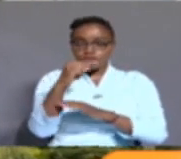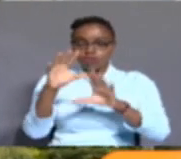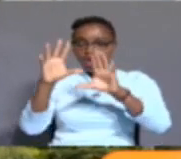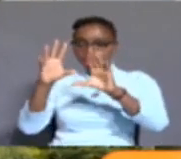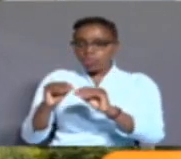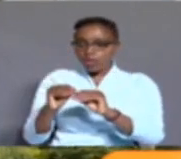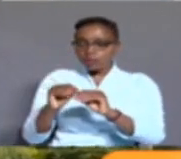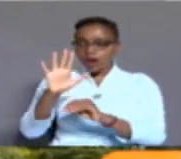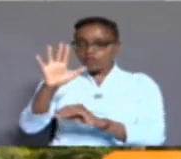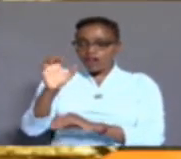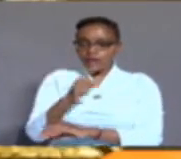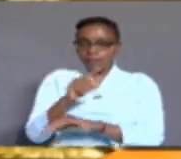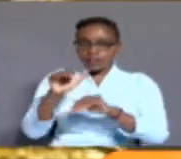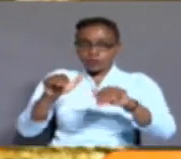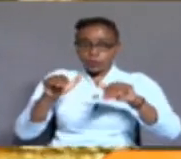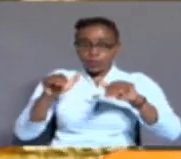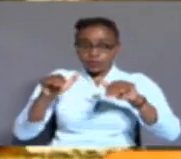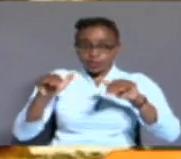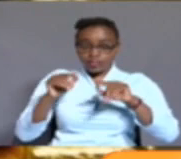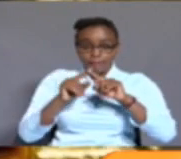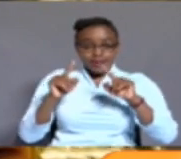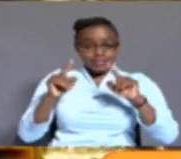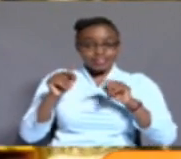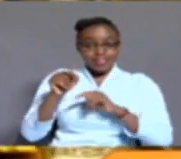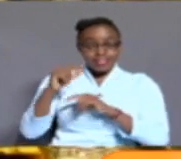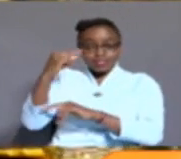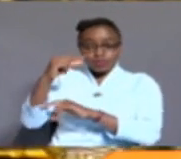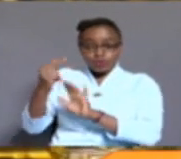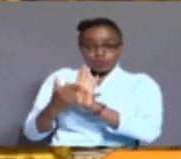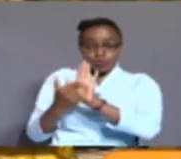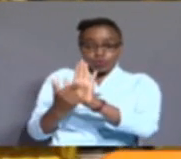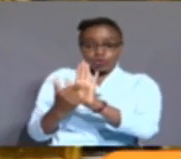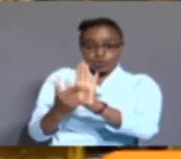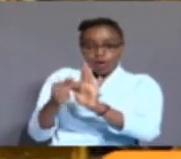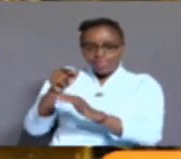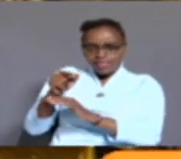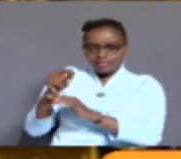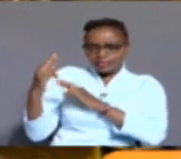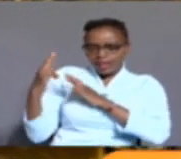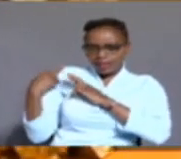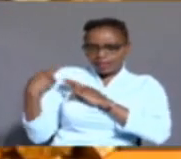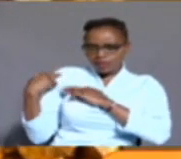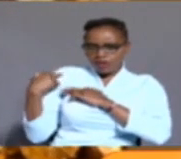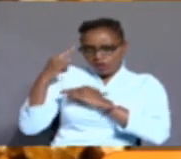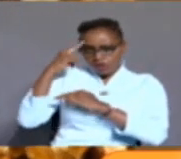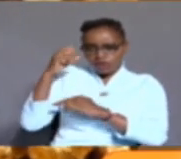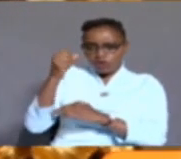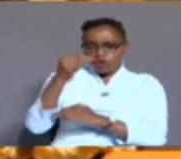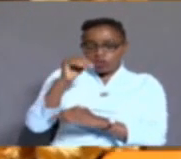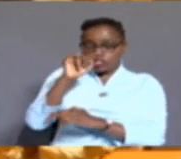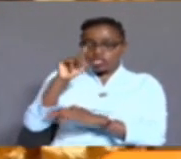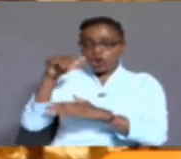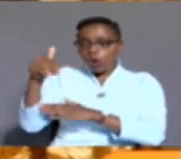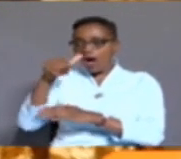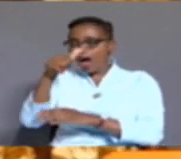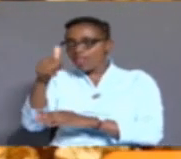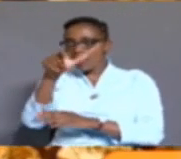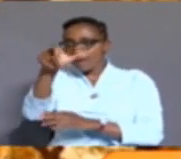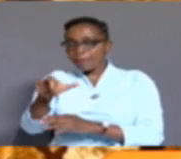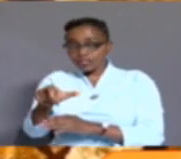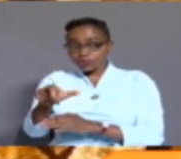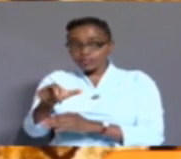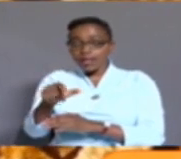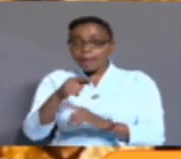cha miezi mitano ya kusubiri. Je, dhahabu alionyeshwa mshirika huyo ilikuwa yake Sheikh Maktoum au nyingine? Na